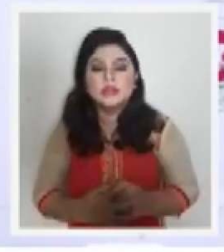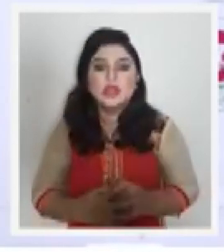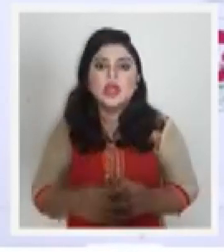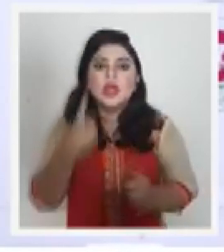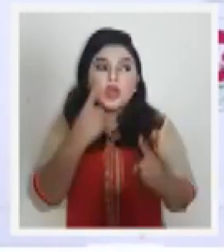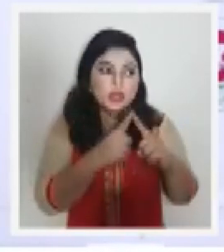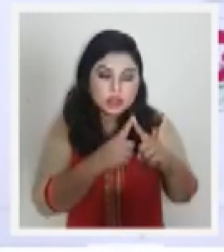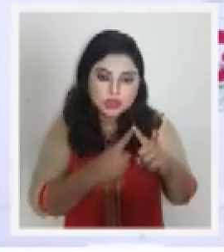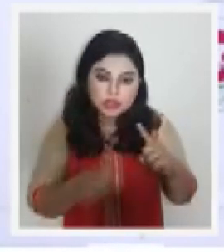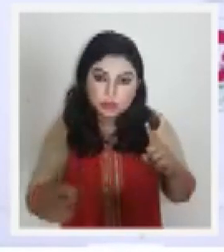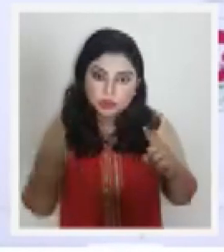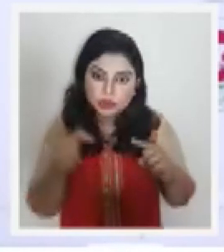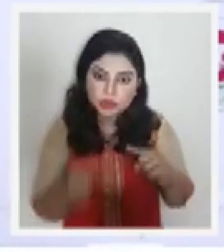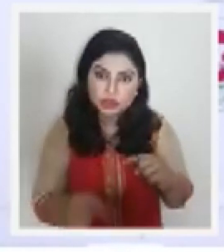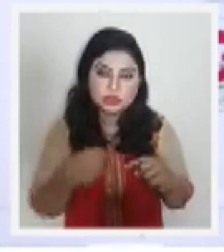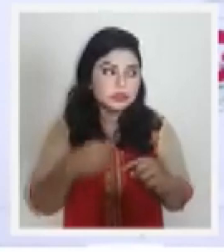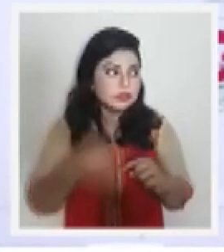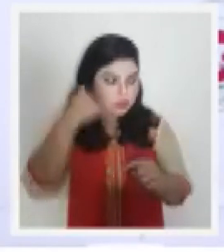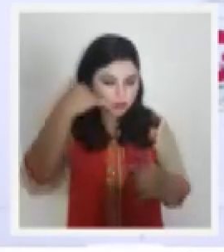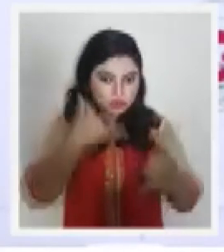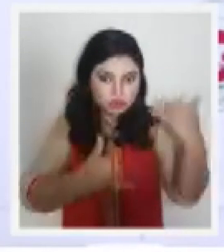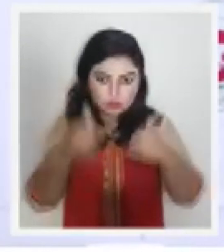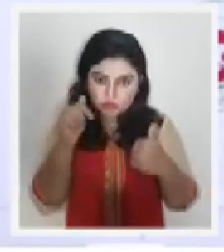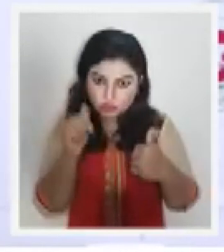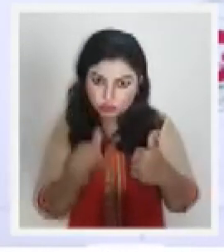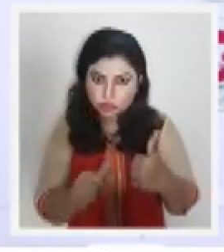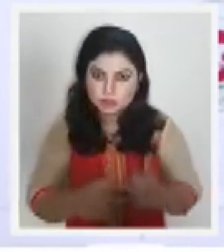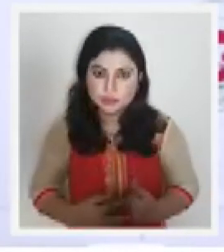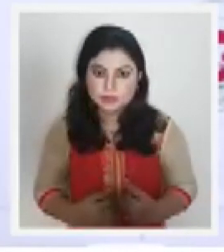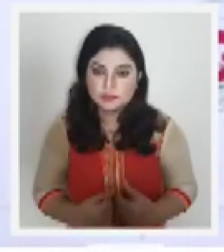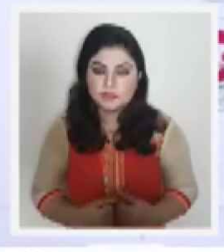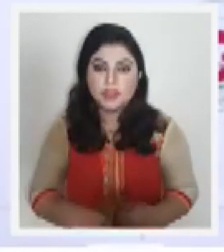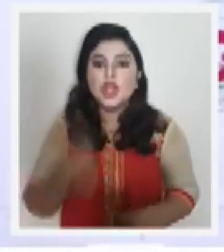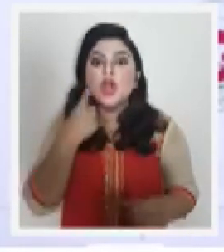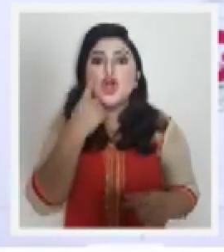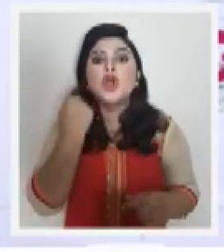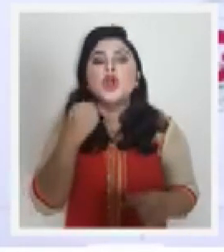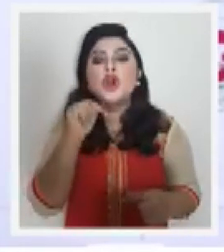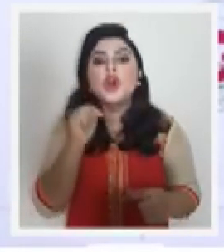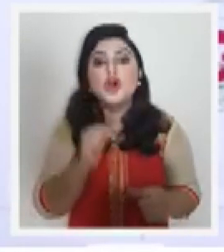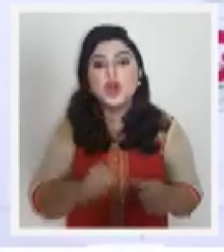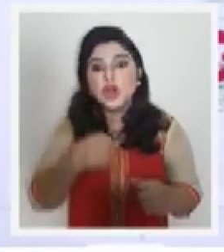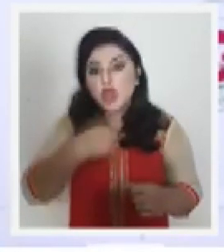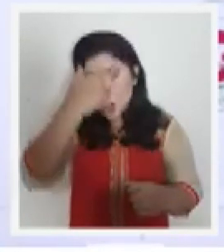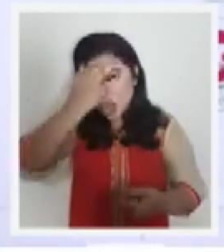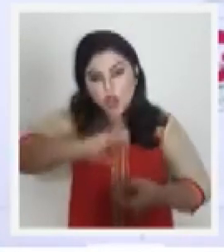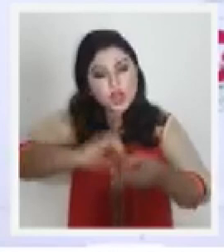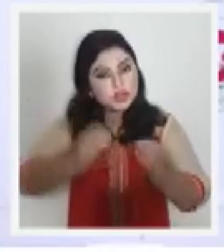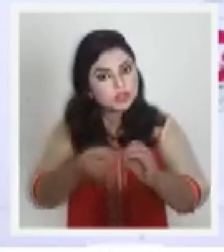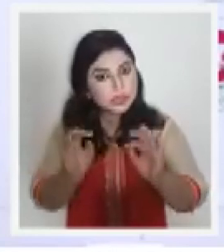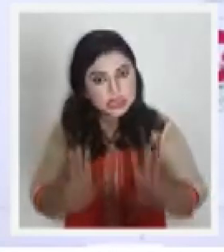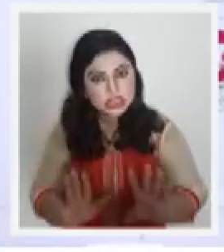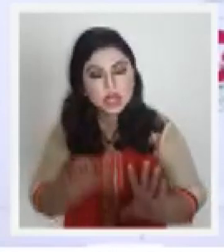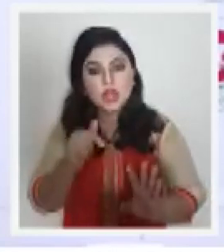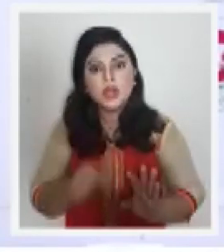1,678 জন। এখানে উল্লেখ্য, গত কয়েকদিনের তুলনায় গত 24 ঘন্টায় টেলিমেডিসিন সেবা কম